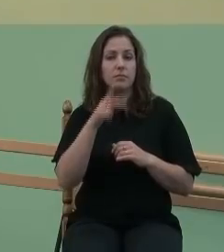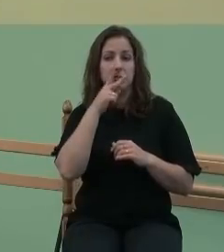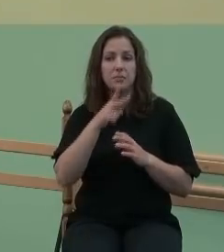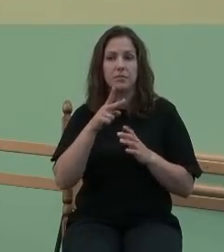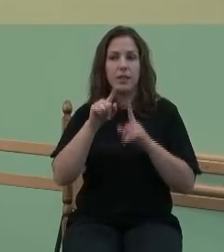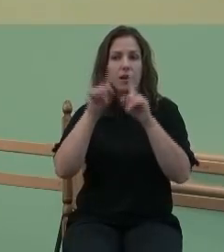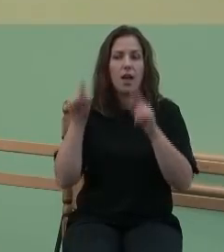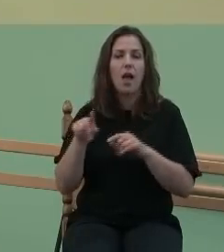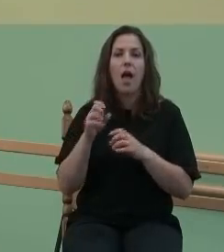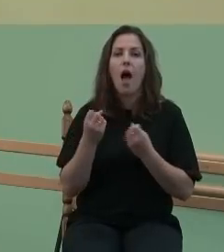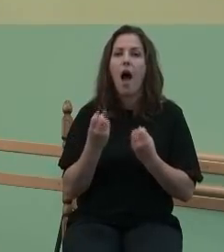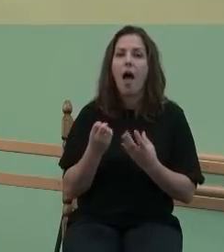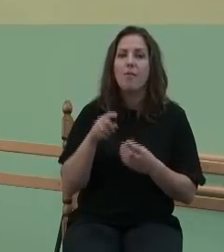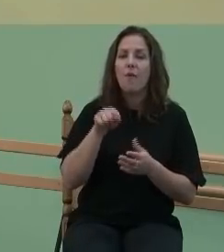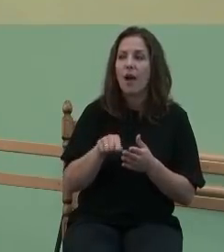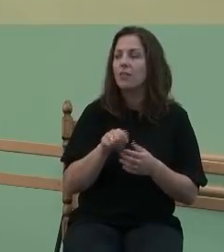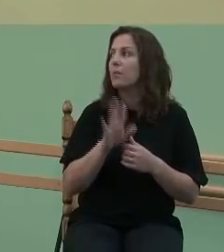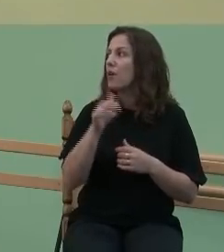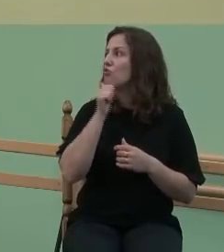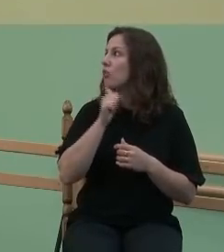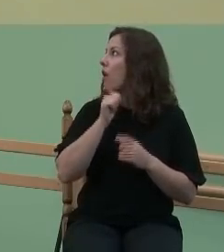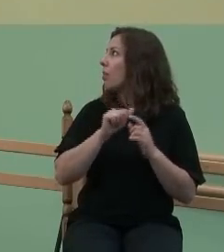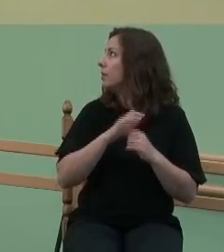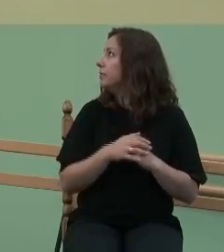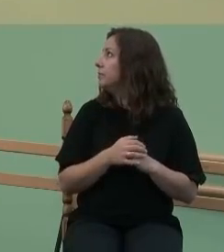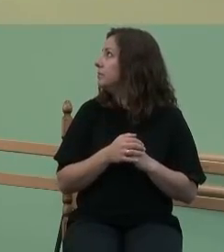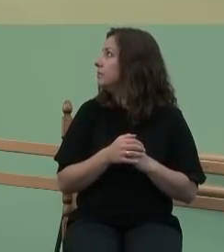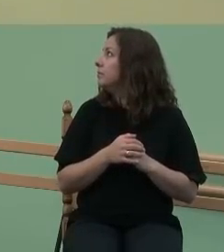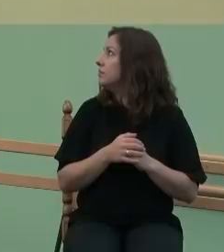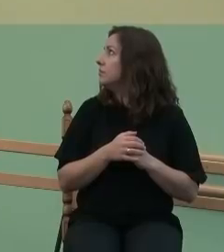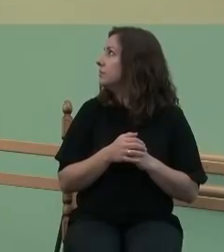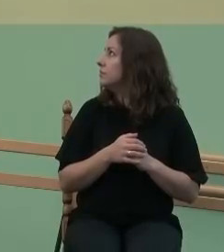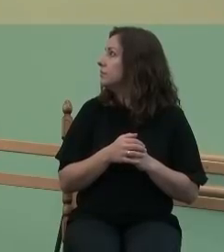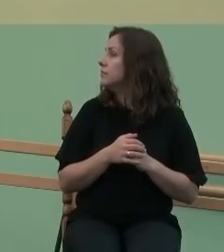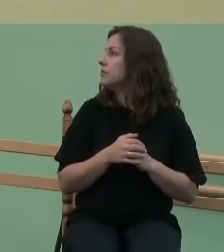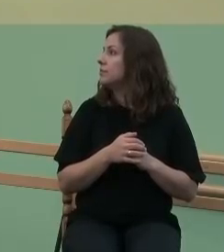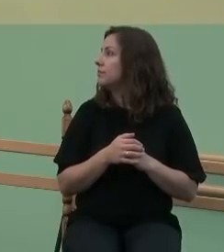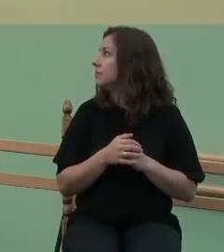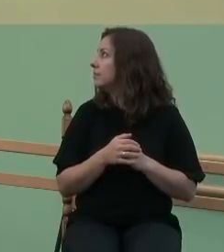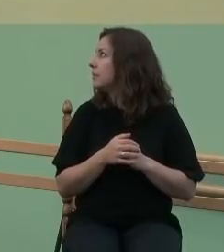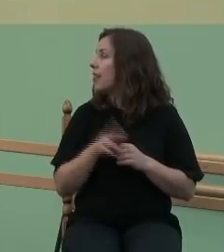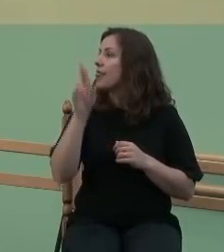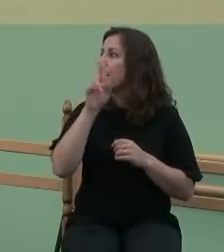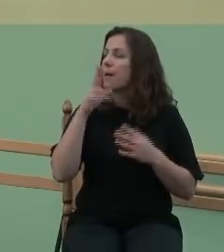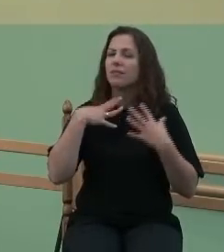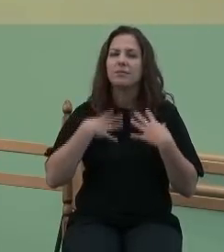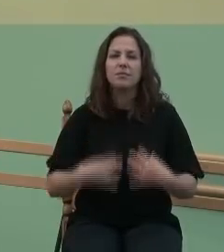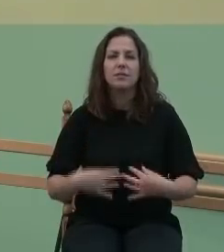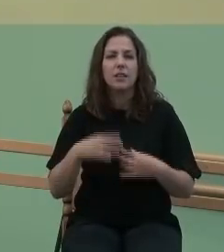pokazałam adwokaci radcowie. Adwokaci noszą zielony żabot, radcowie noszą niebieski